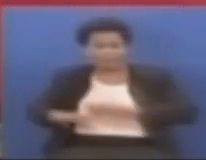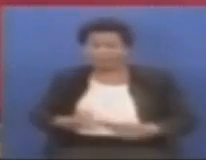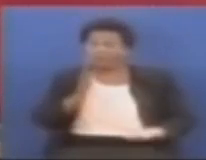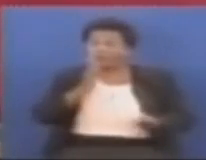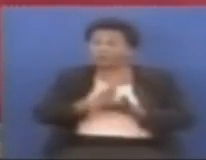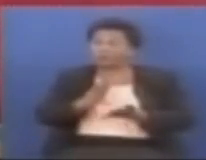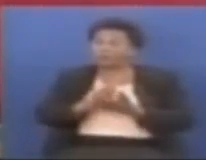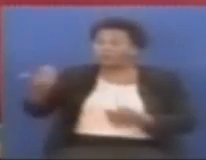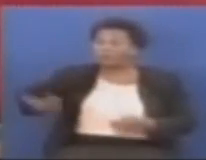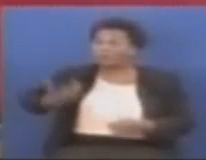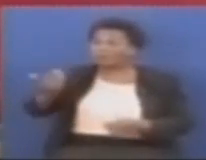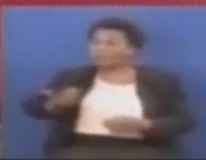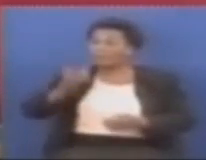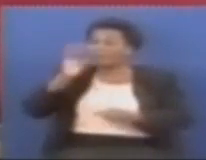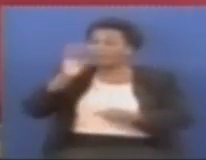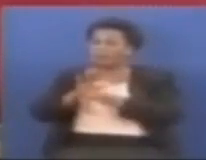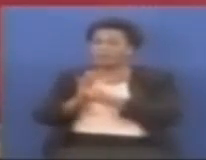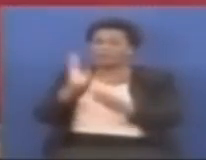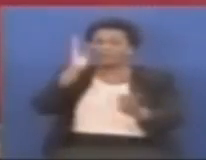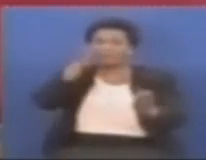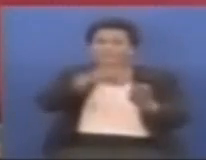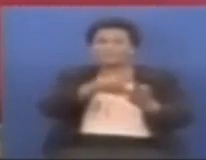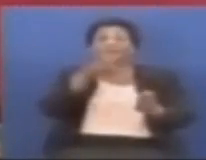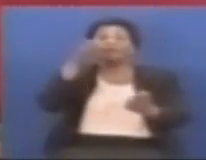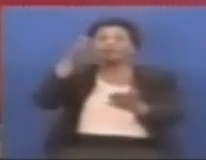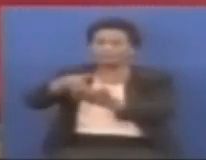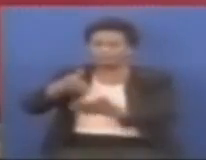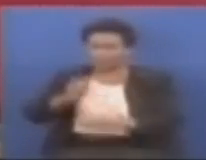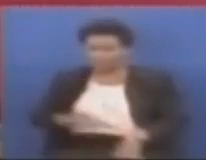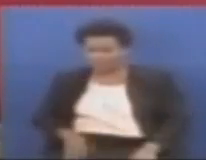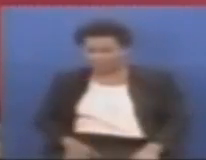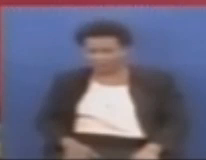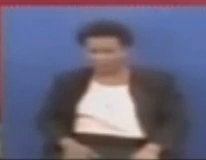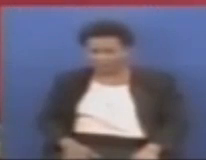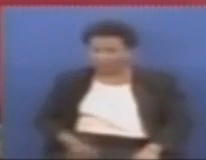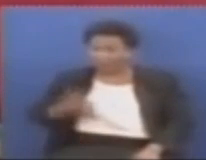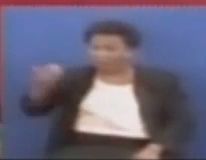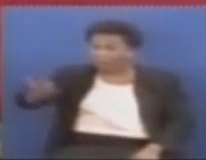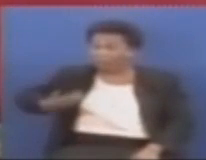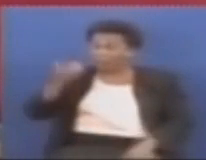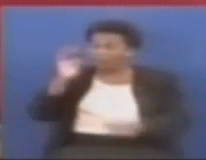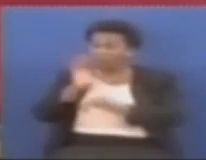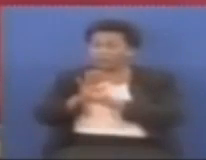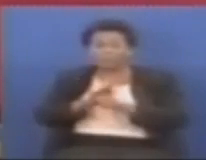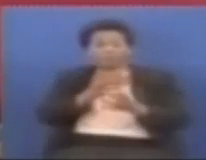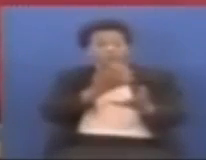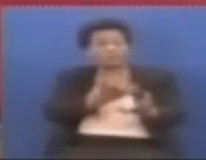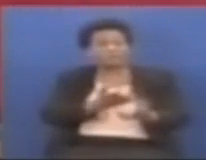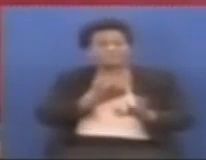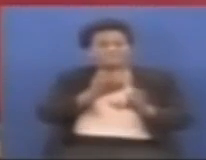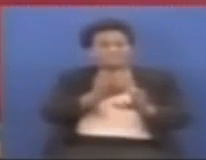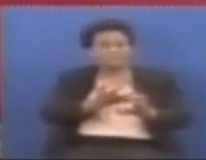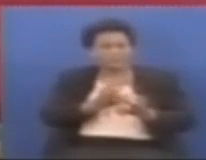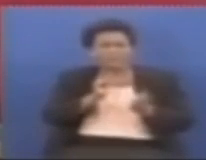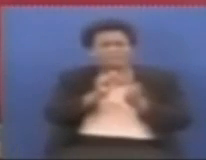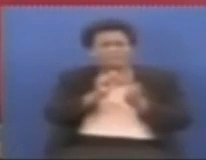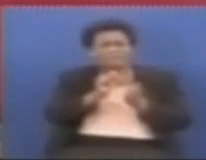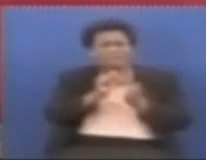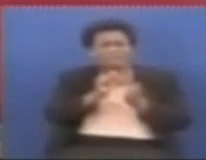wageni mbalimbali kutoka ndani na nje ya nchi. Wageni hao wamekuwa wakivutiwa na vivutio mbalimbali vinavyopatikana katika kisiwa